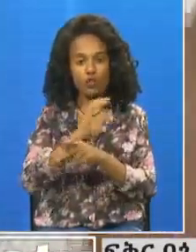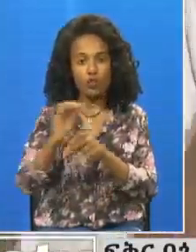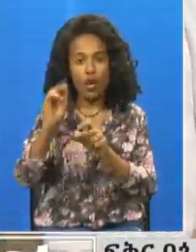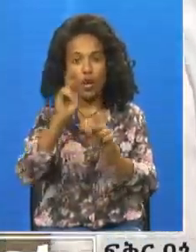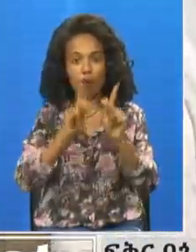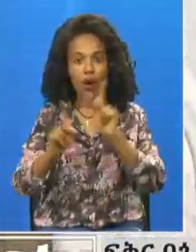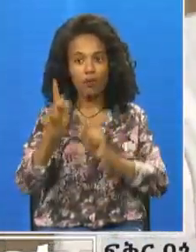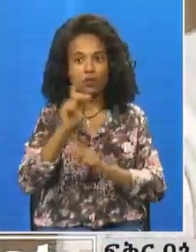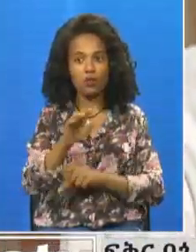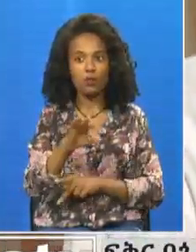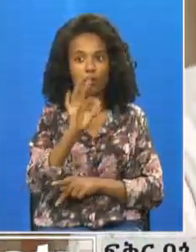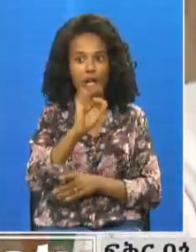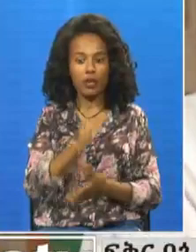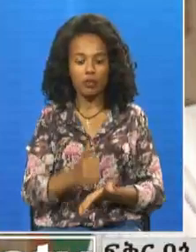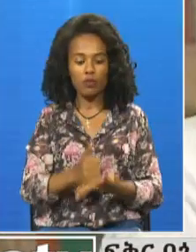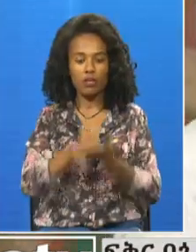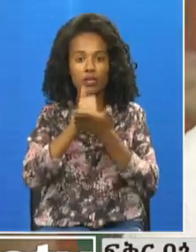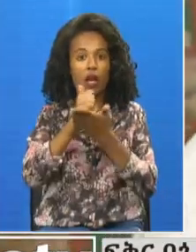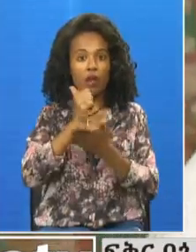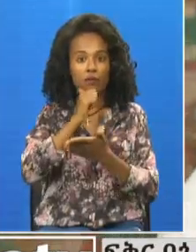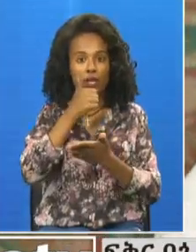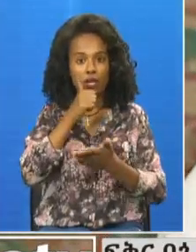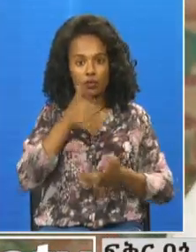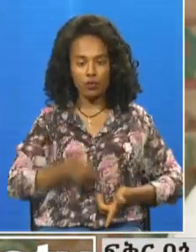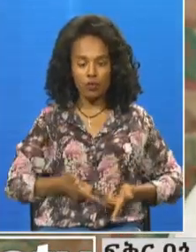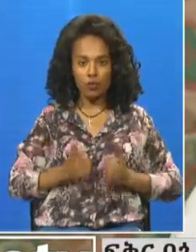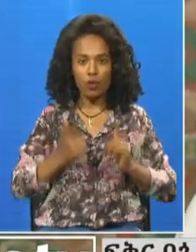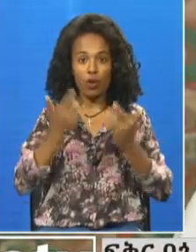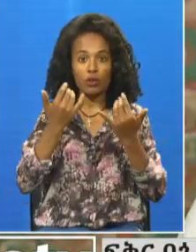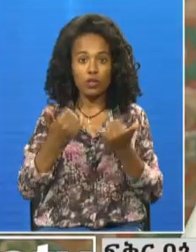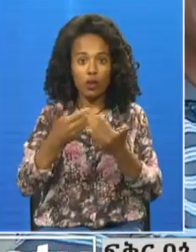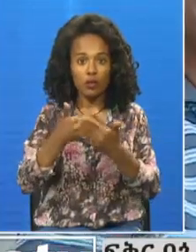ከዛ በመቀጠል ግን ተጨማሪ ገንዘብ በማሰባሰብ